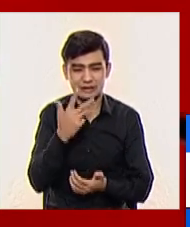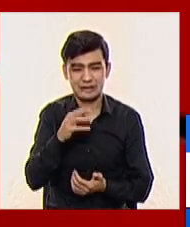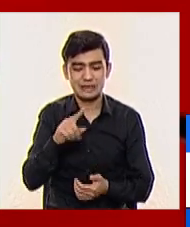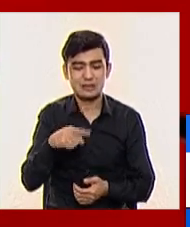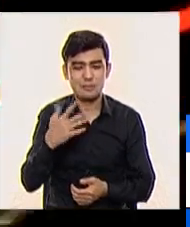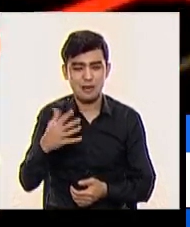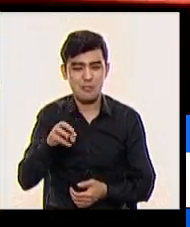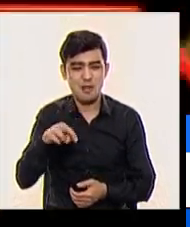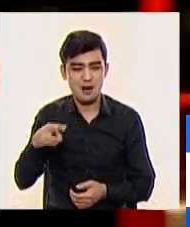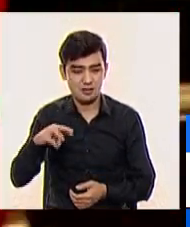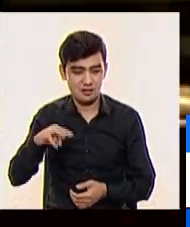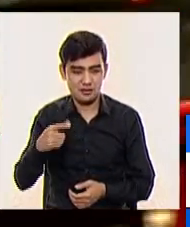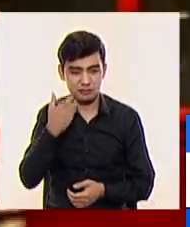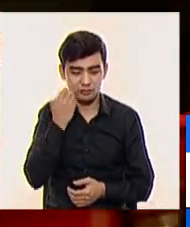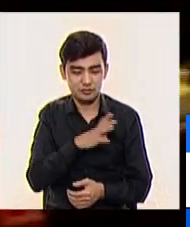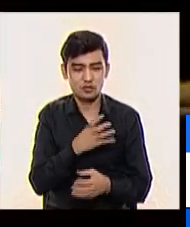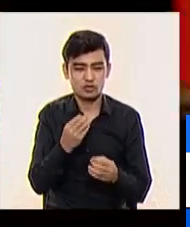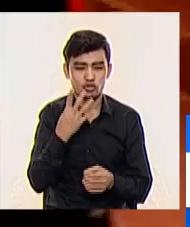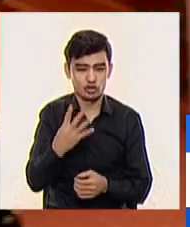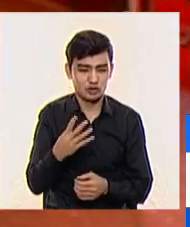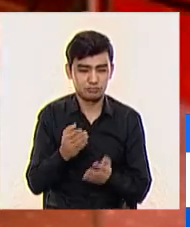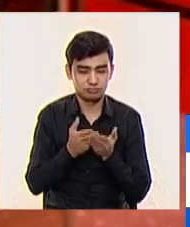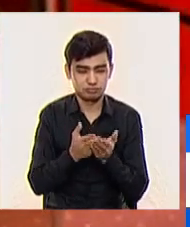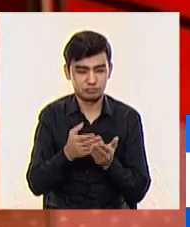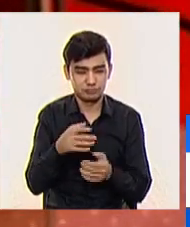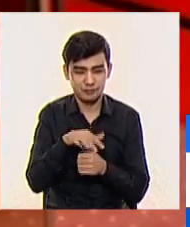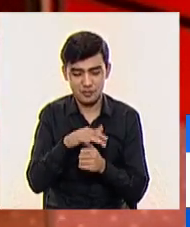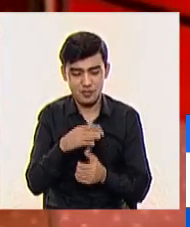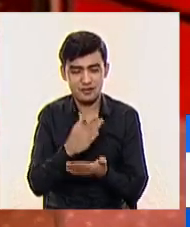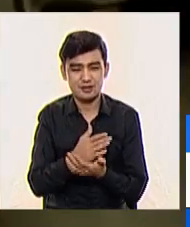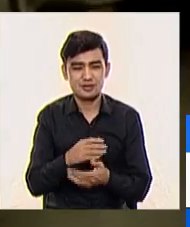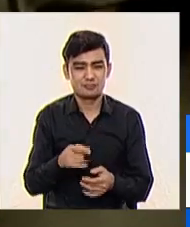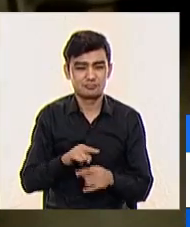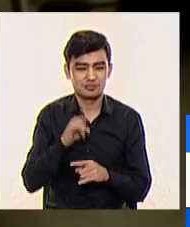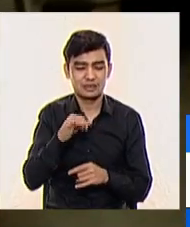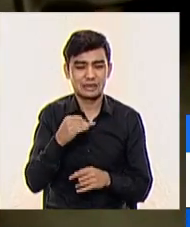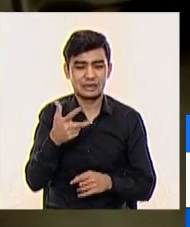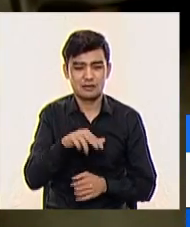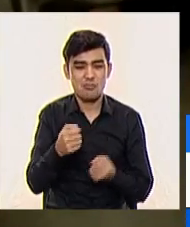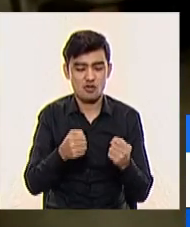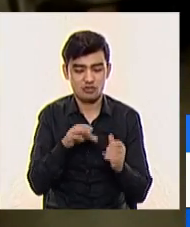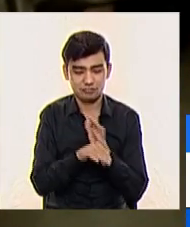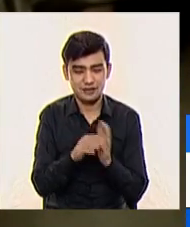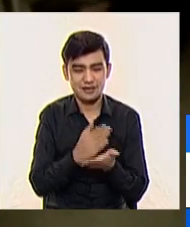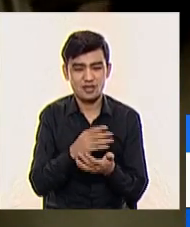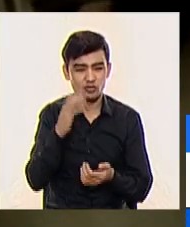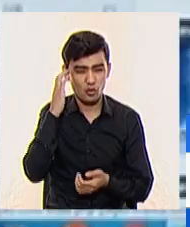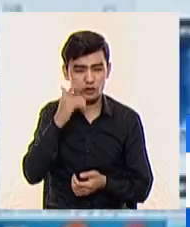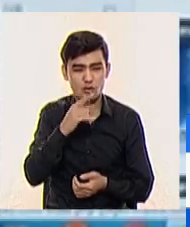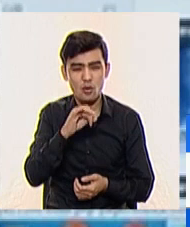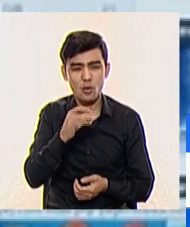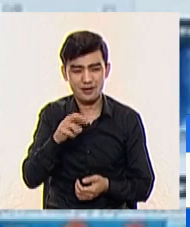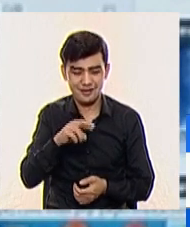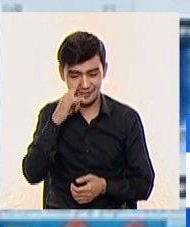тенге пойдут и четыре воздушных судна и три автомобиля и сегодня же стало известно что из черногории экстрадировали в